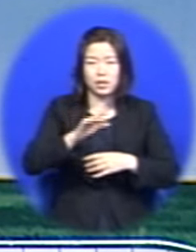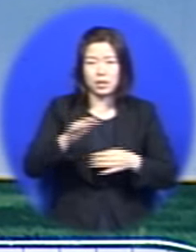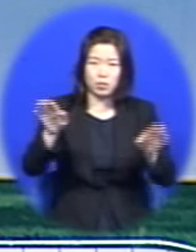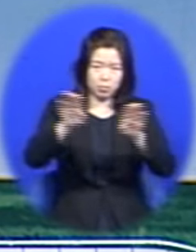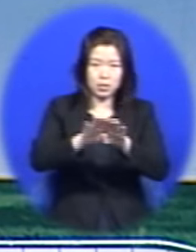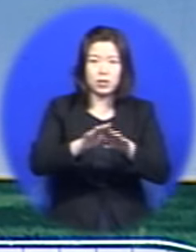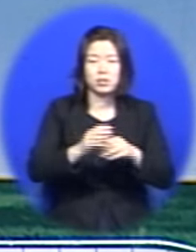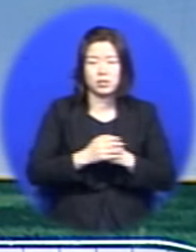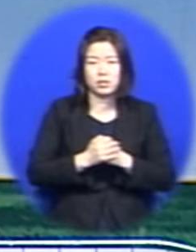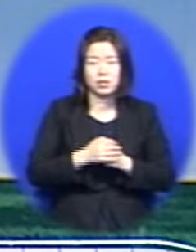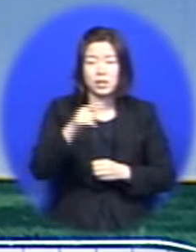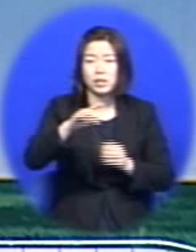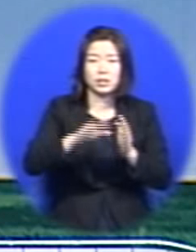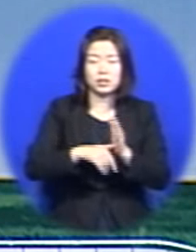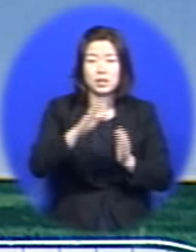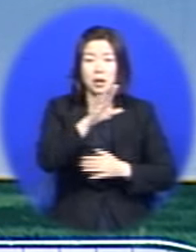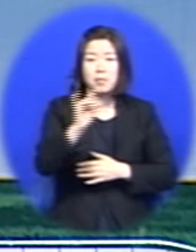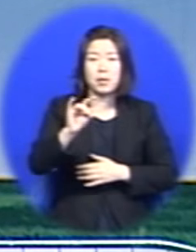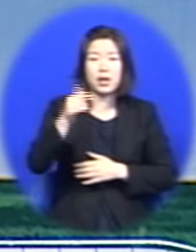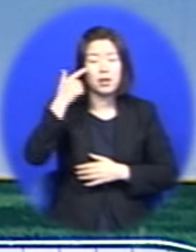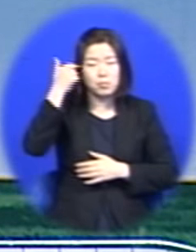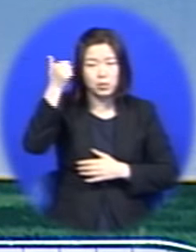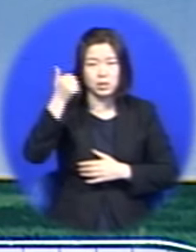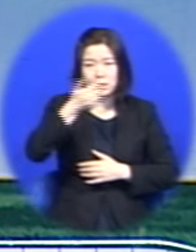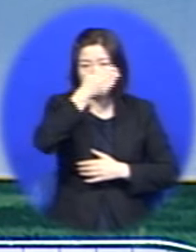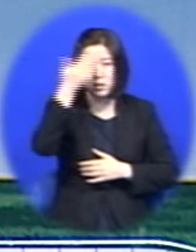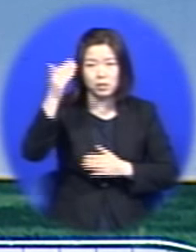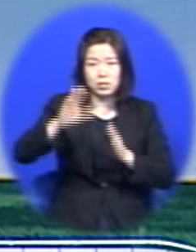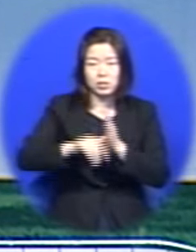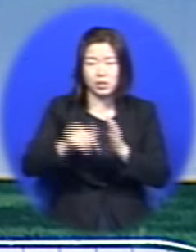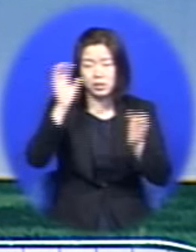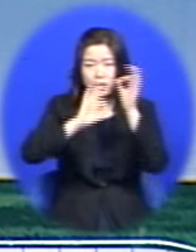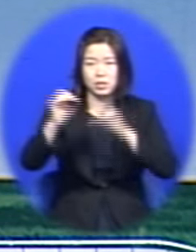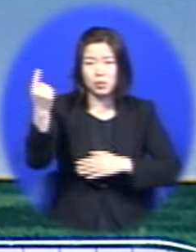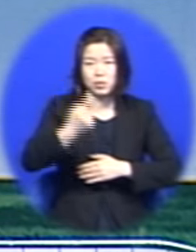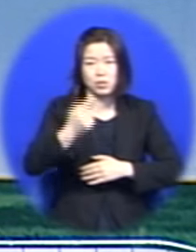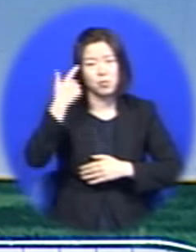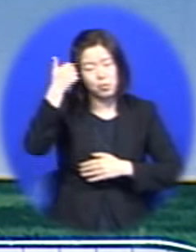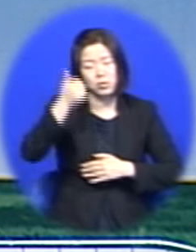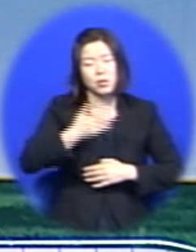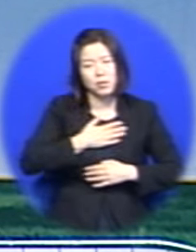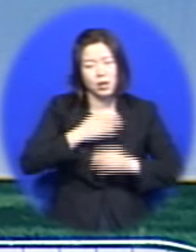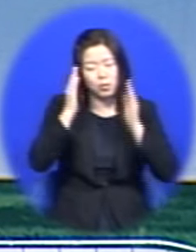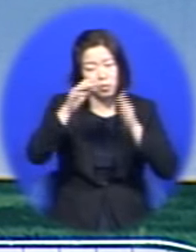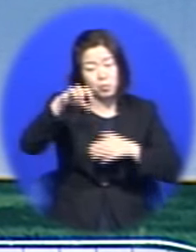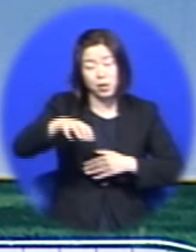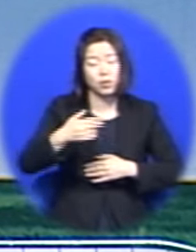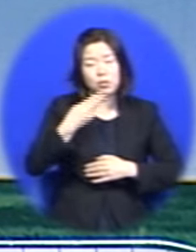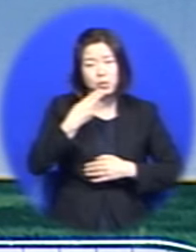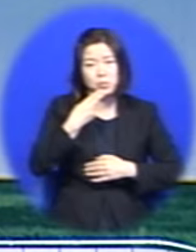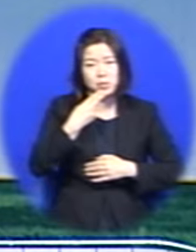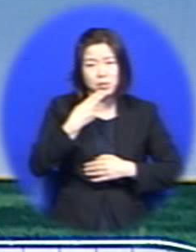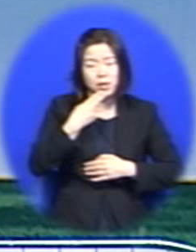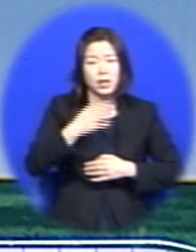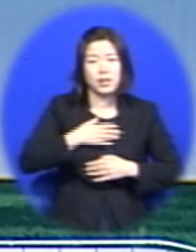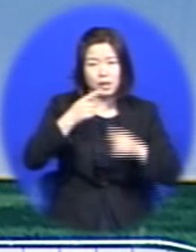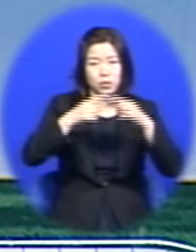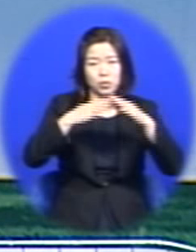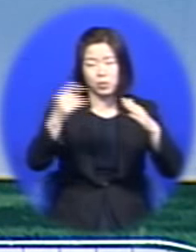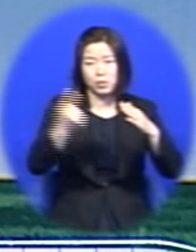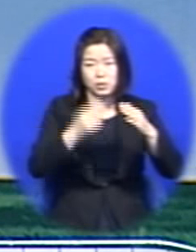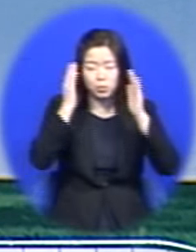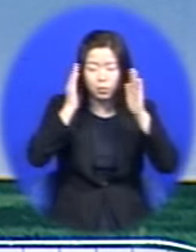근데 배은규 목사님이 청년 때 찾아왔더래요. 목사님, 저는 공부할 데가 없습니다. 저는 교회 와서 공부해야